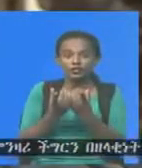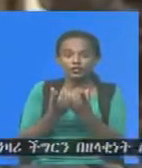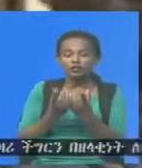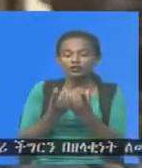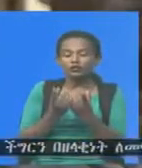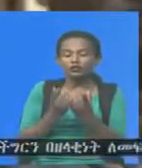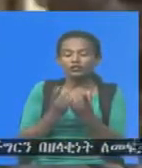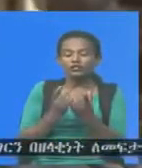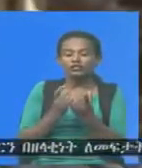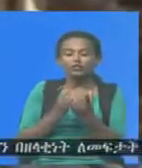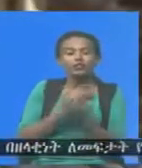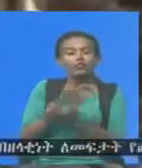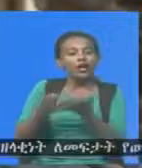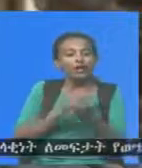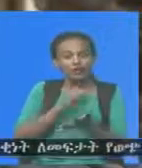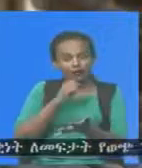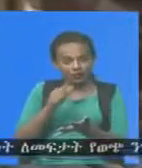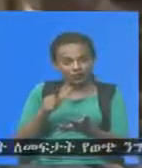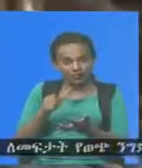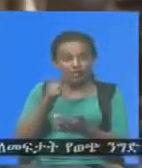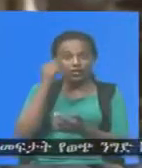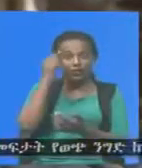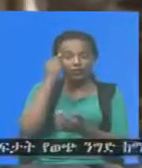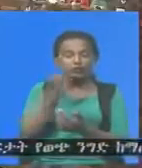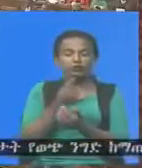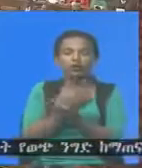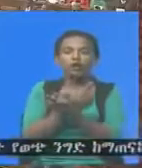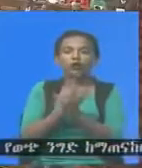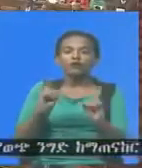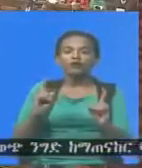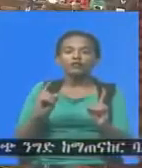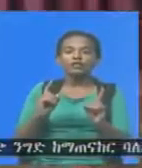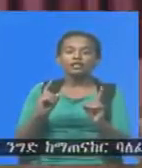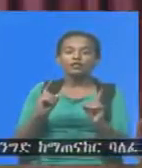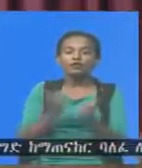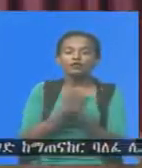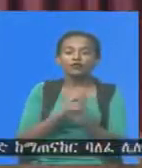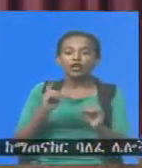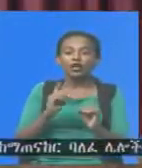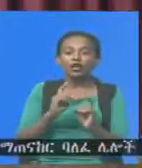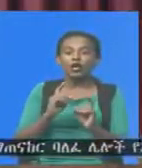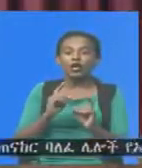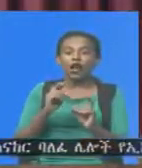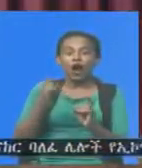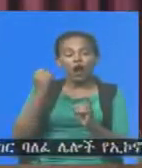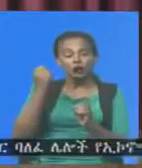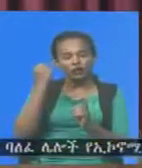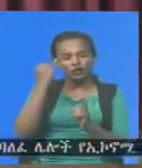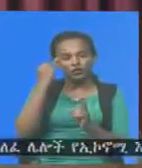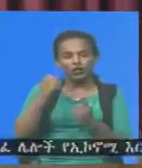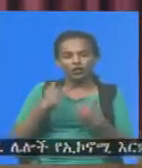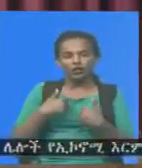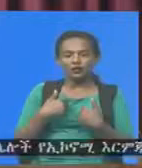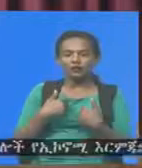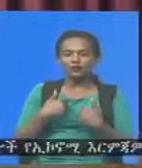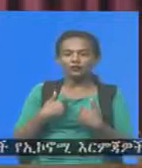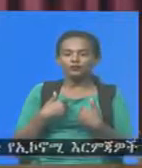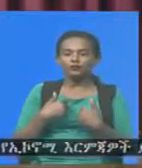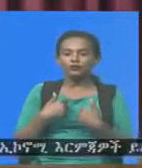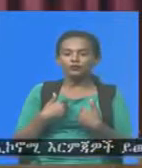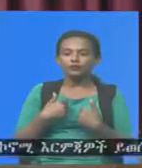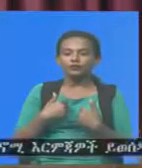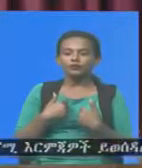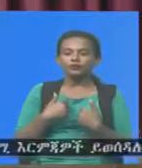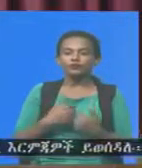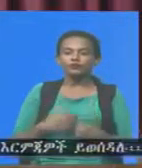እንዳይደፈርስ የሚያስቡት የመፍትሄ አቅጣጫ ምንድን ነው ቢያብራሩ። አመሰግናለሁ። አመሰግናለሁ ክቡር ጠቅላይ